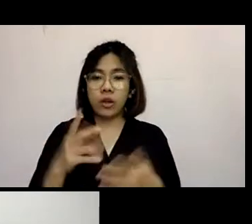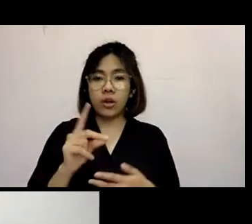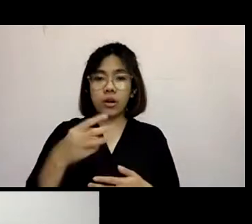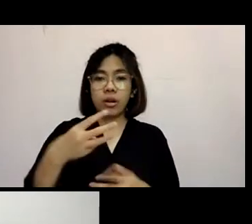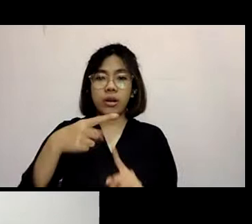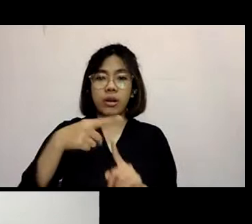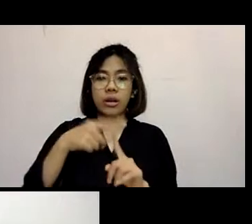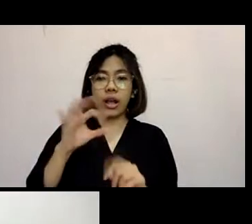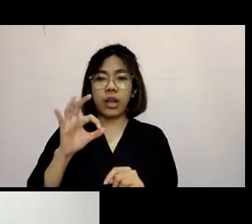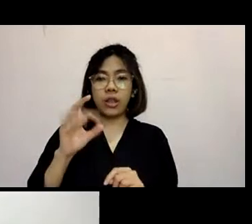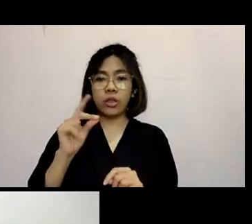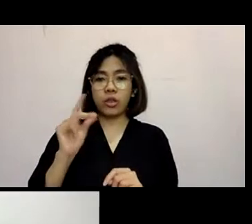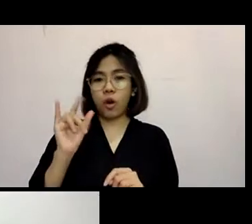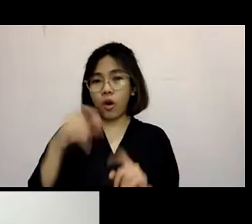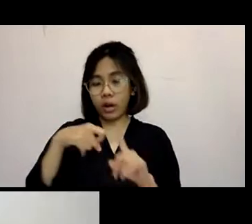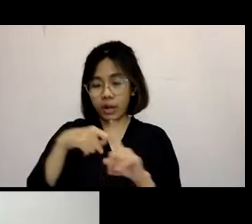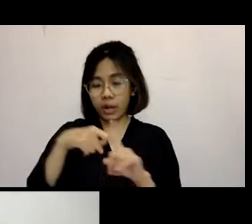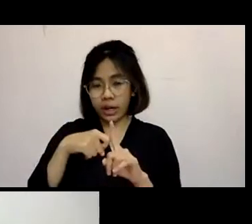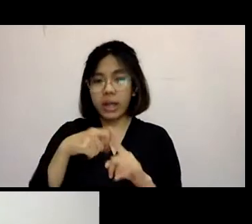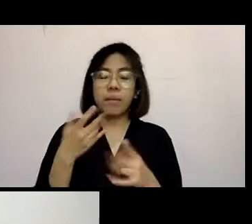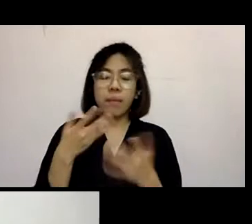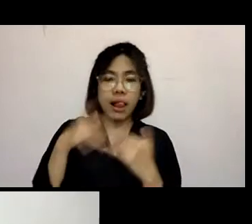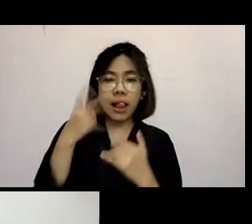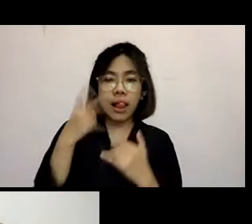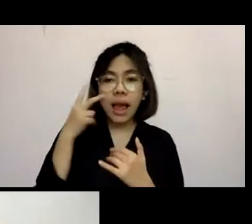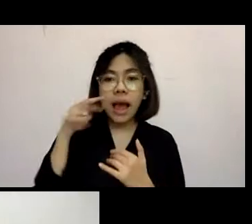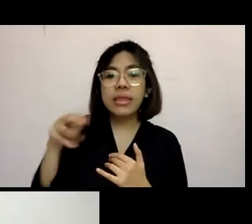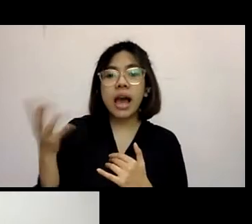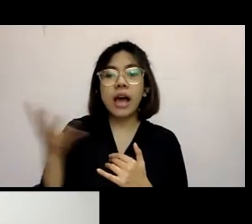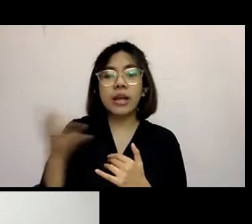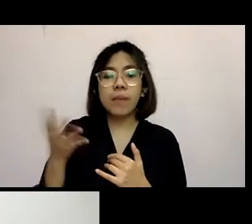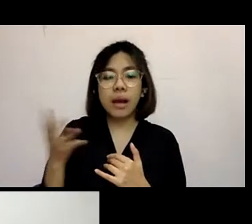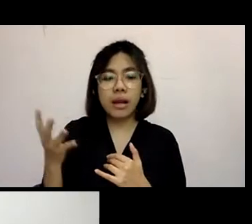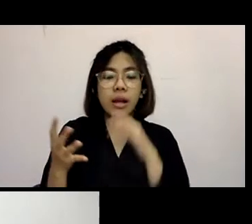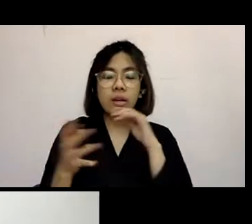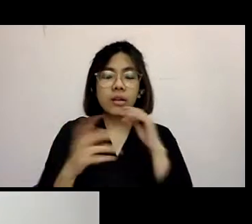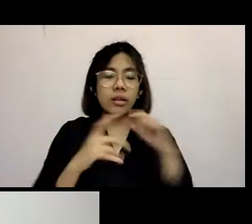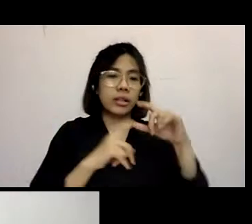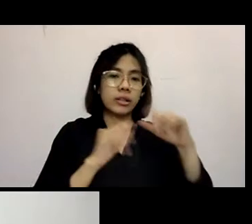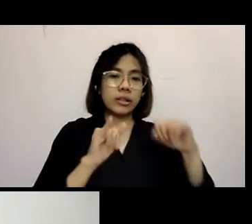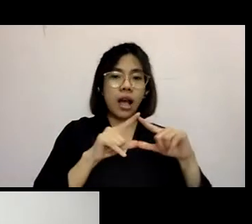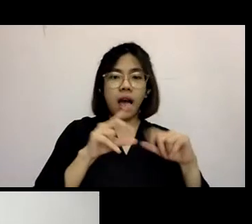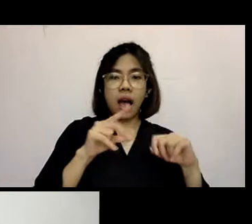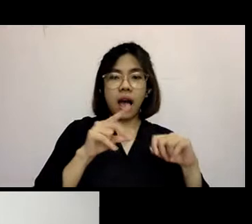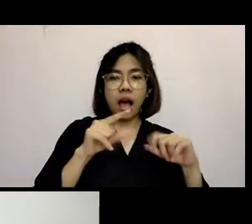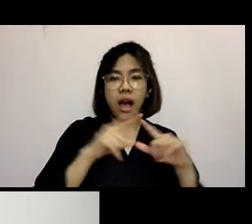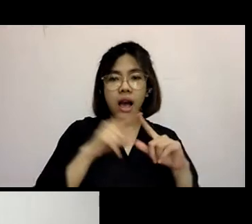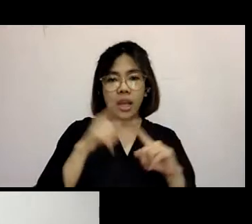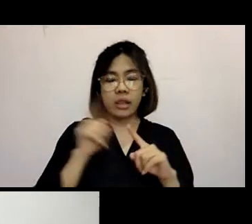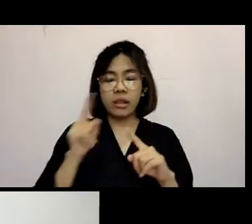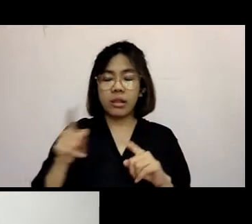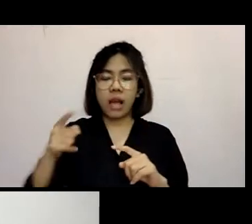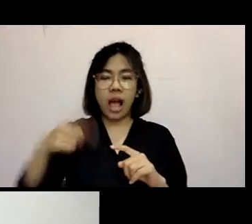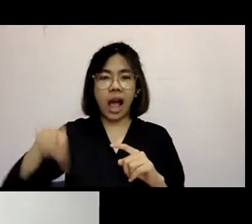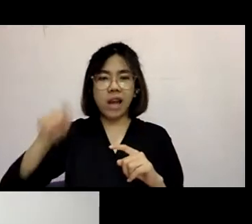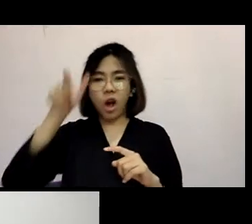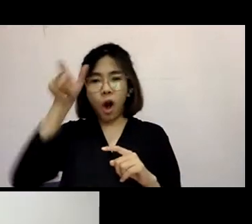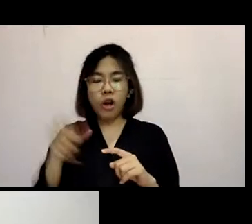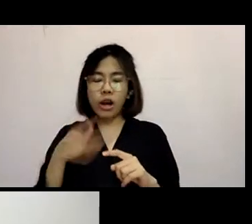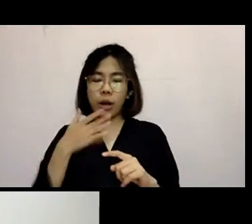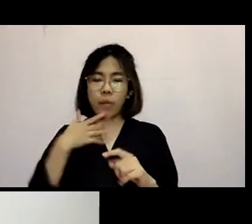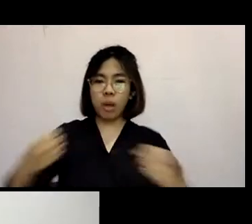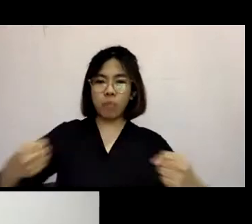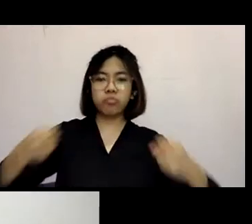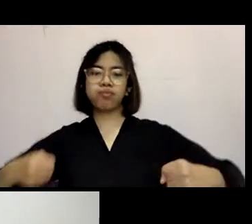dia akan akan terbayang sebagai misalnya tadi syarat ini misalnya karena ada Power disitu maka yang disebut sebagai hukum yang gak